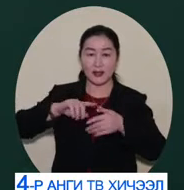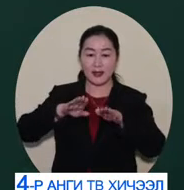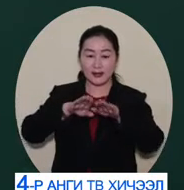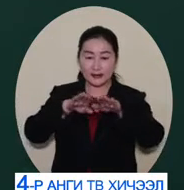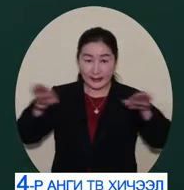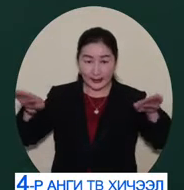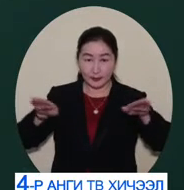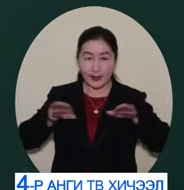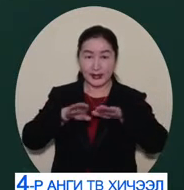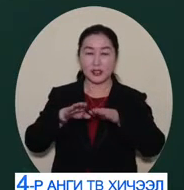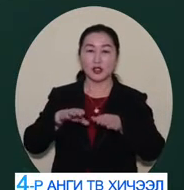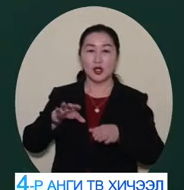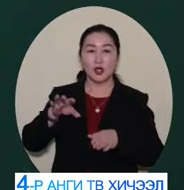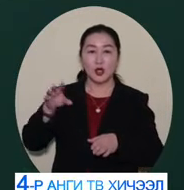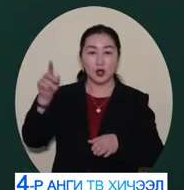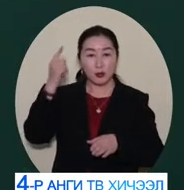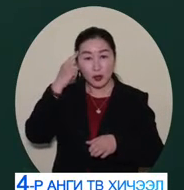болно.